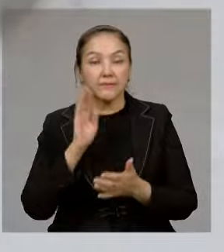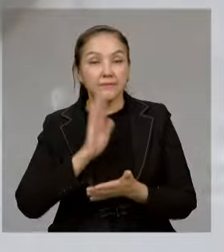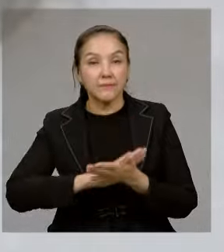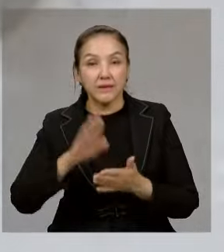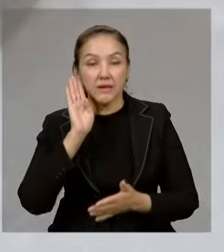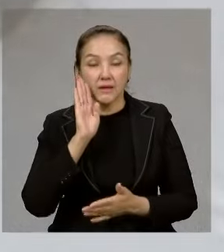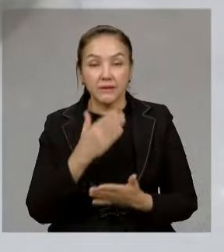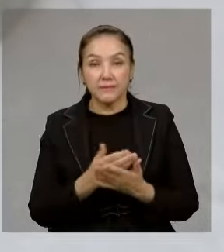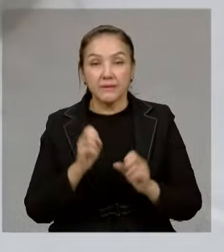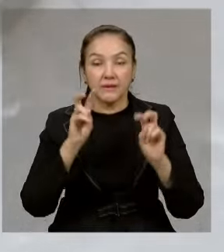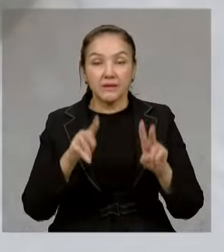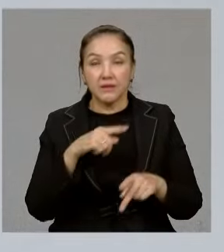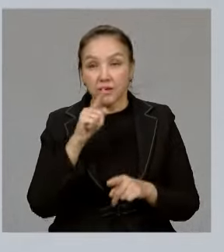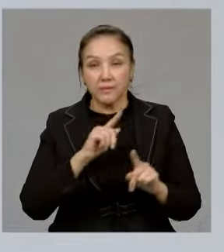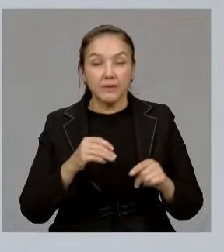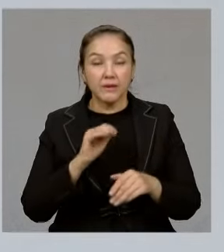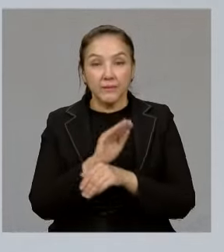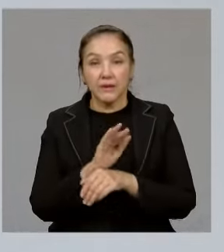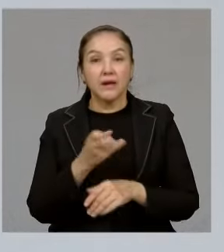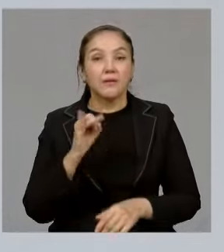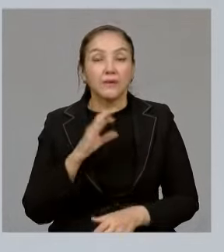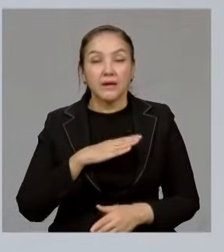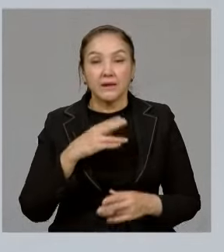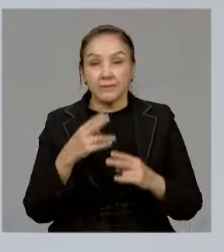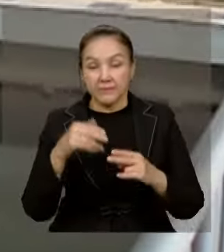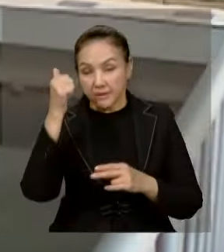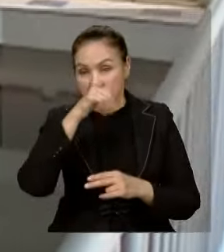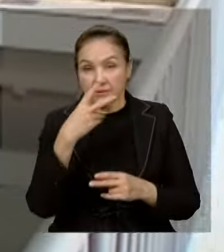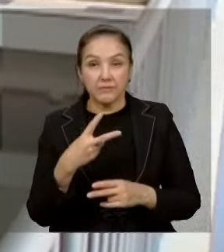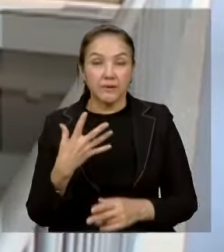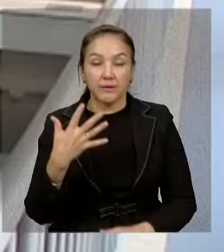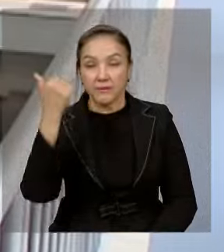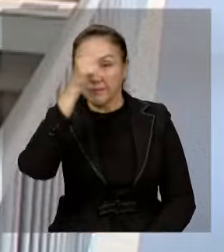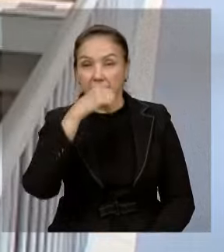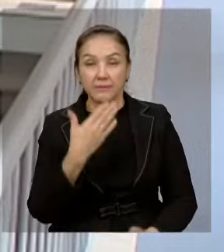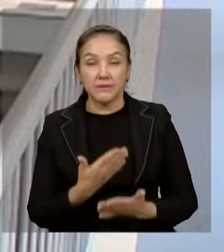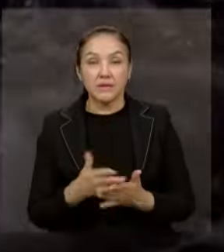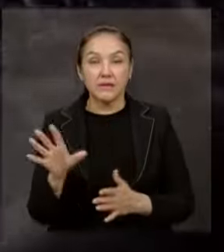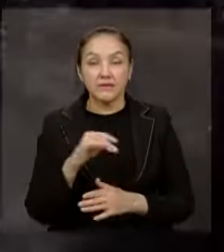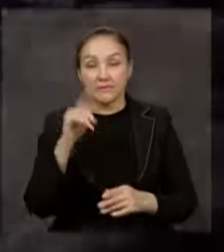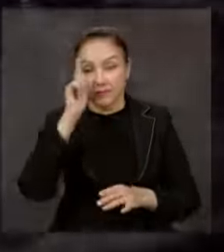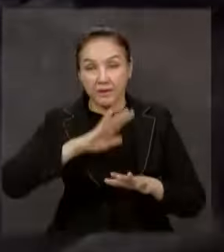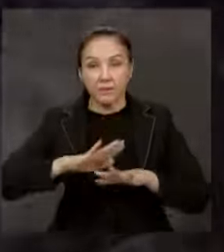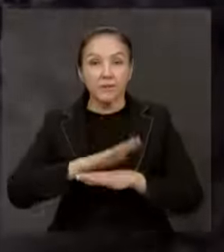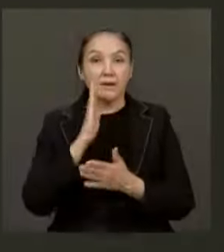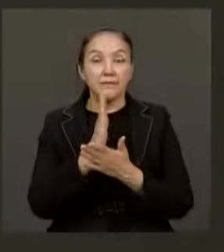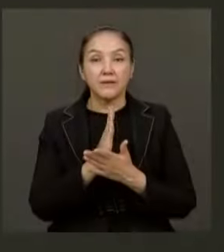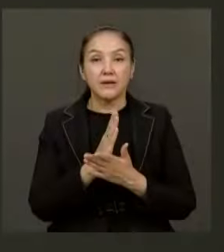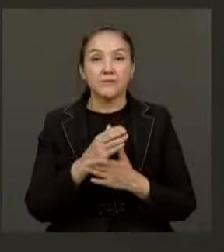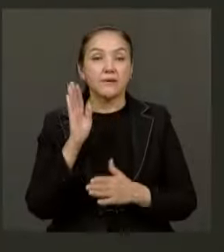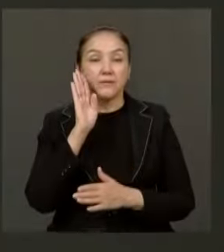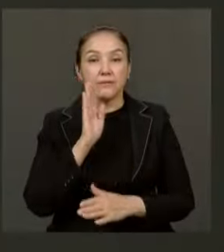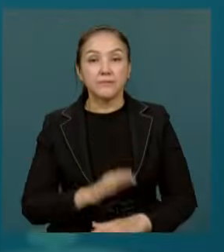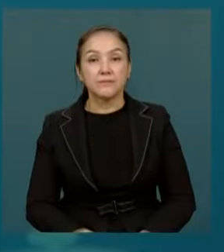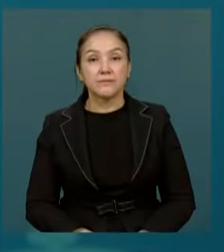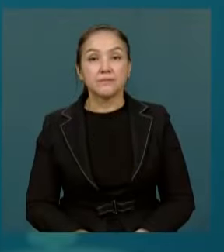водой специалисты отметили что по поручению президента до конца 2025 года все населённые пункты будут обеспечены